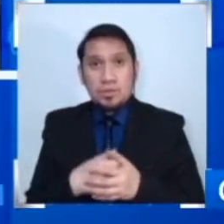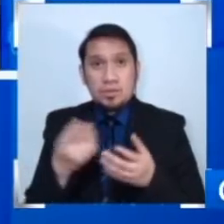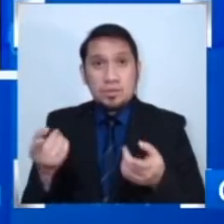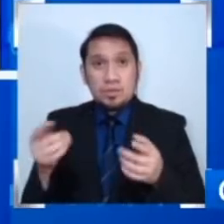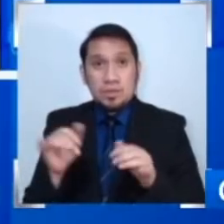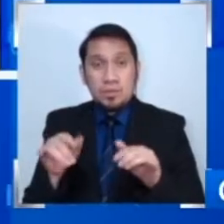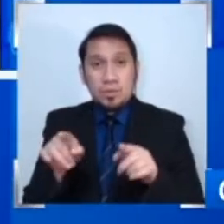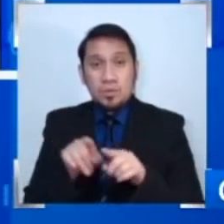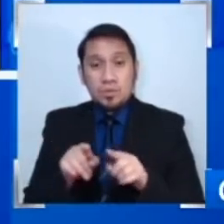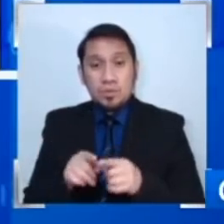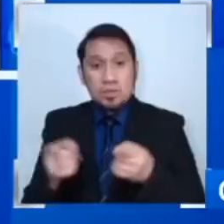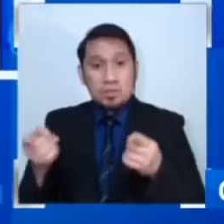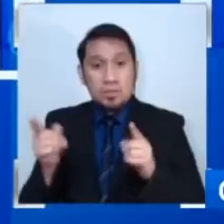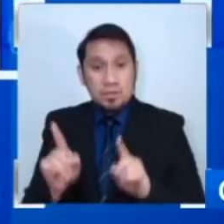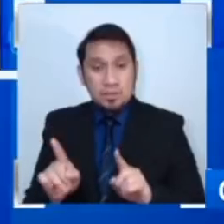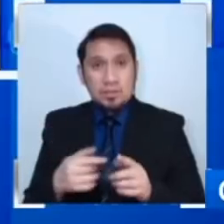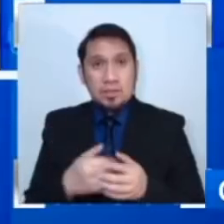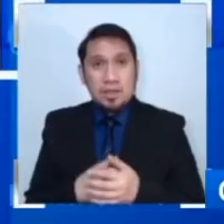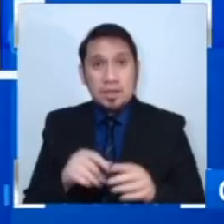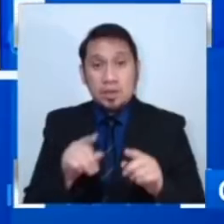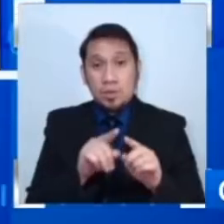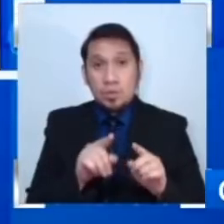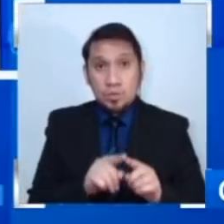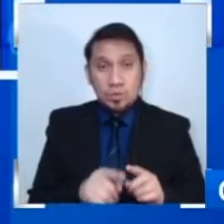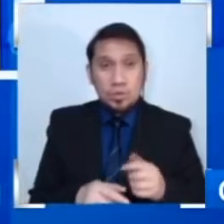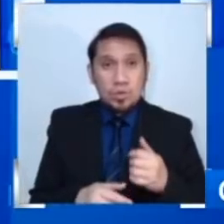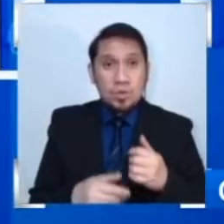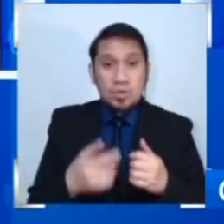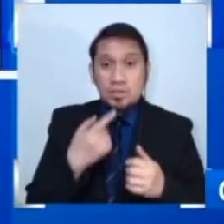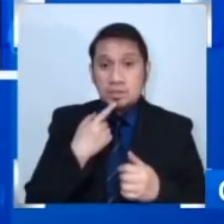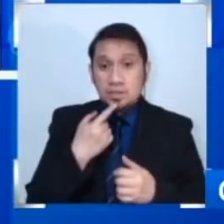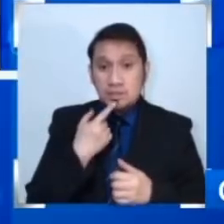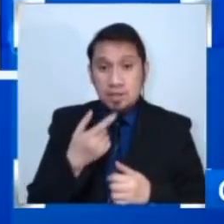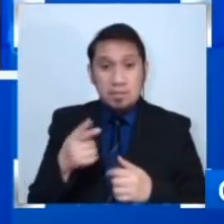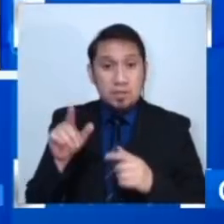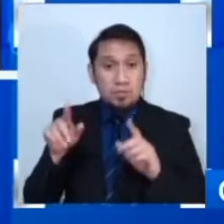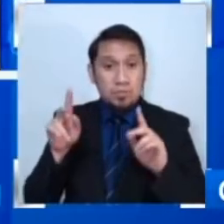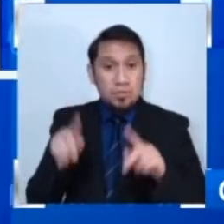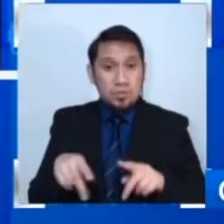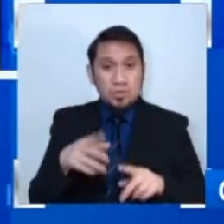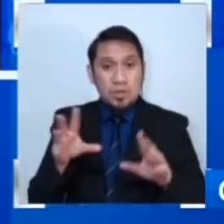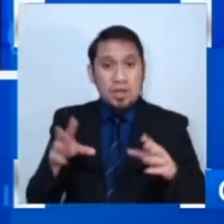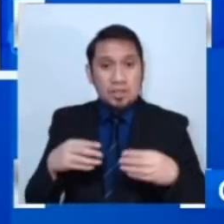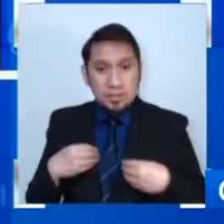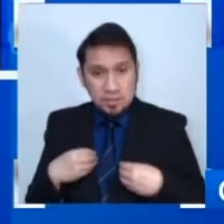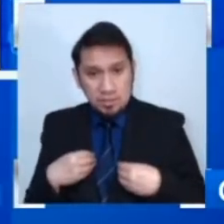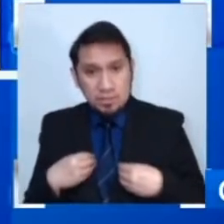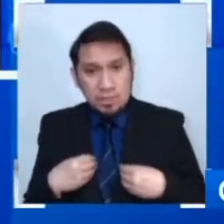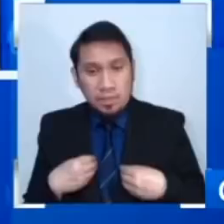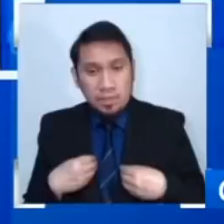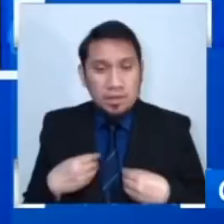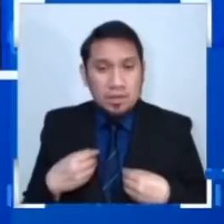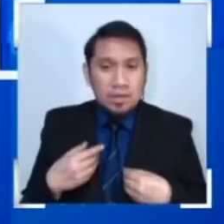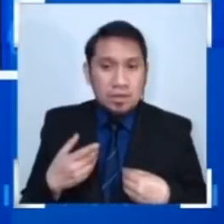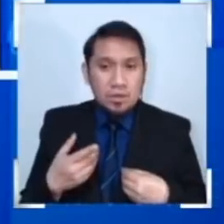Sugatan naman ang isa pa nilang kapitbahay. Umamin ang suspek sa krimen pero hindi niya masabi kung bakit niya ito